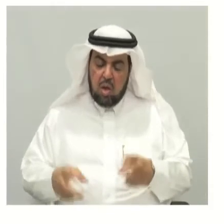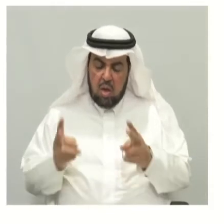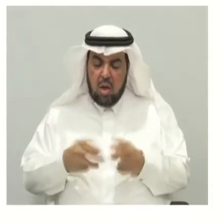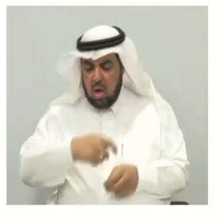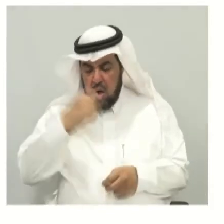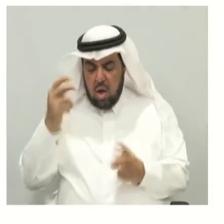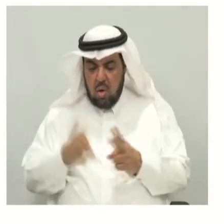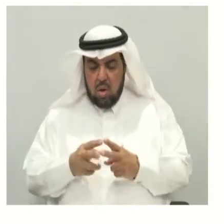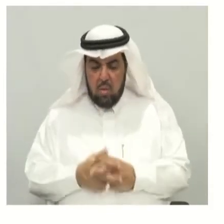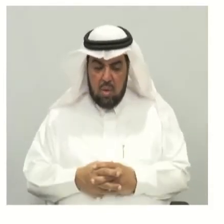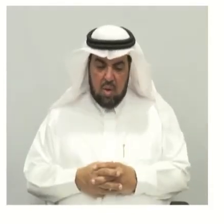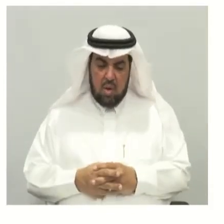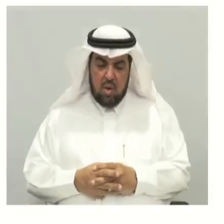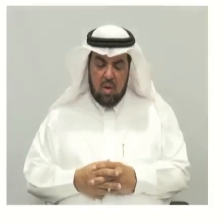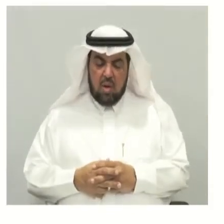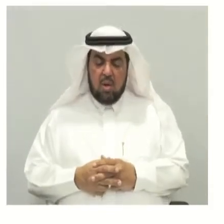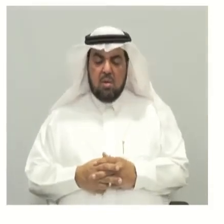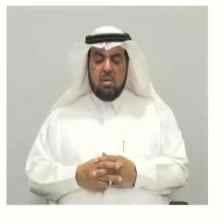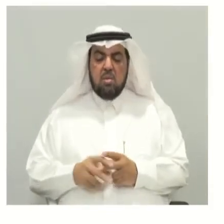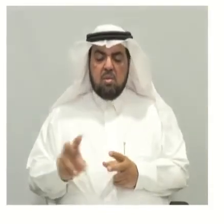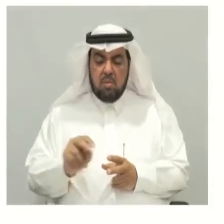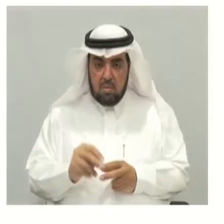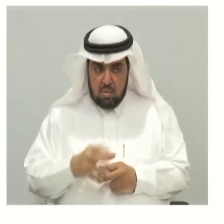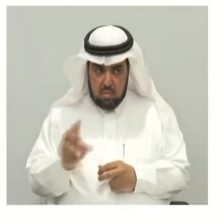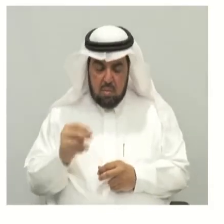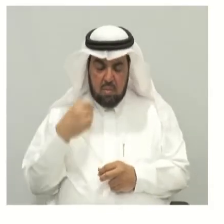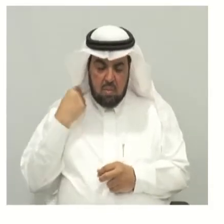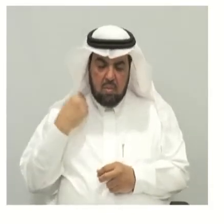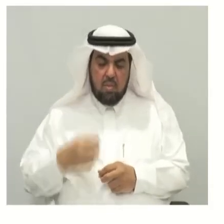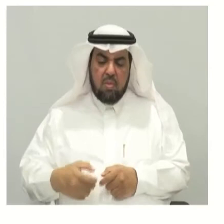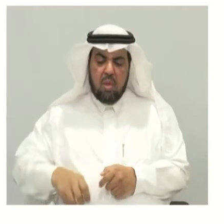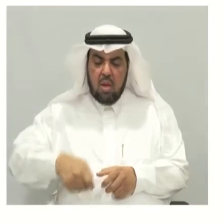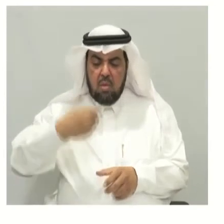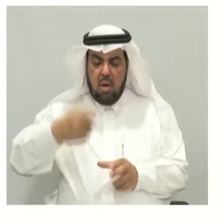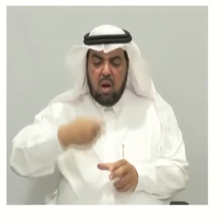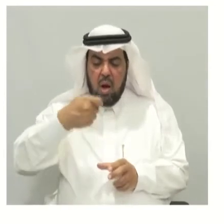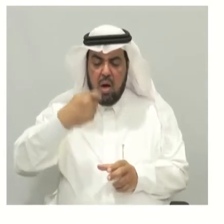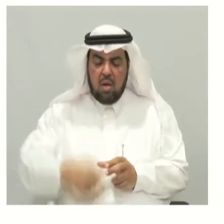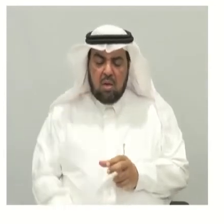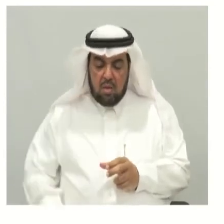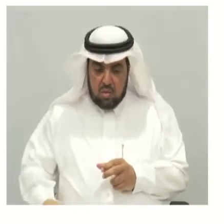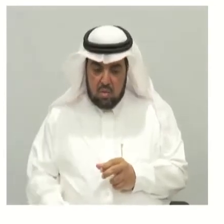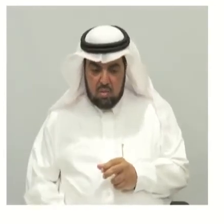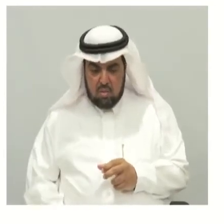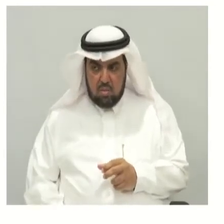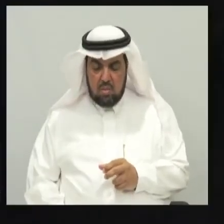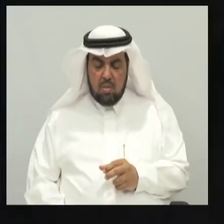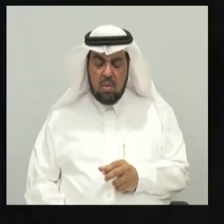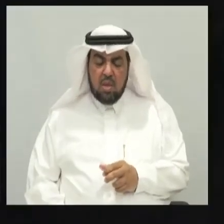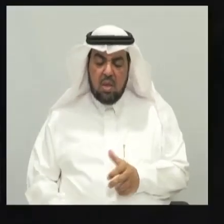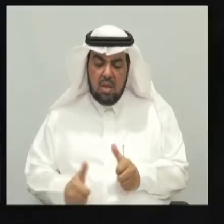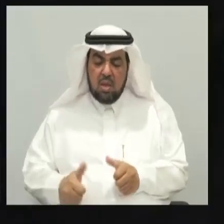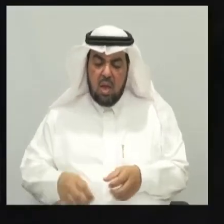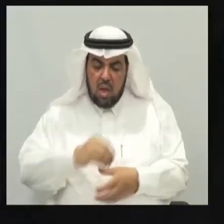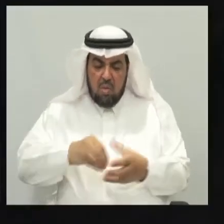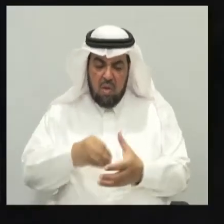للحرارة والكهرباء. أقرب مثال على ذلك ما الذي؟ ملاعق الطعام التي نتناول بها الطعام، لا نستطيع أن